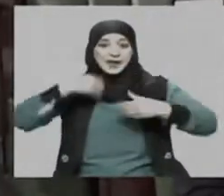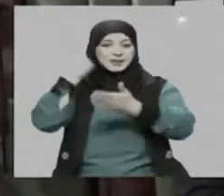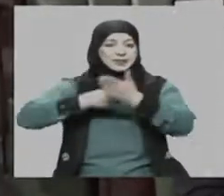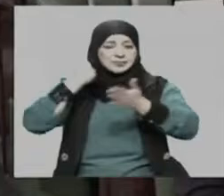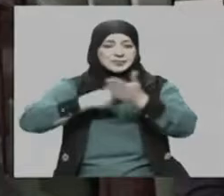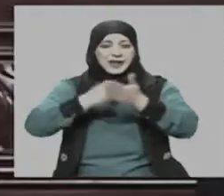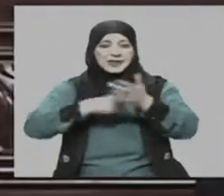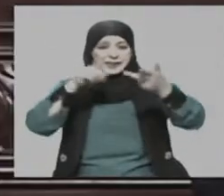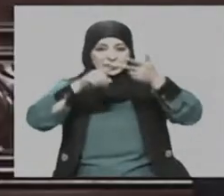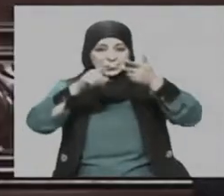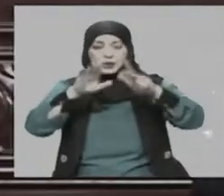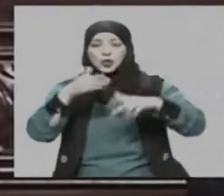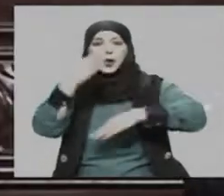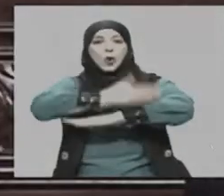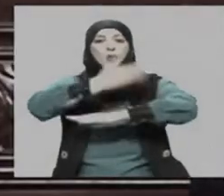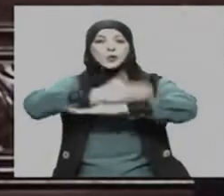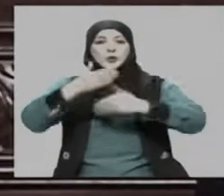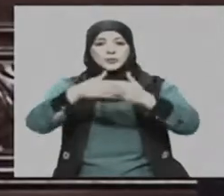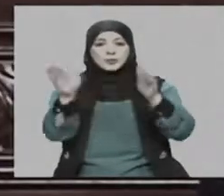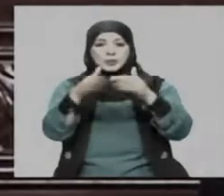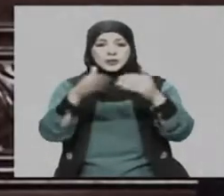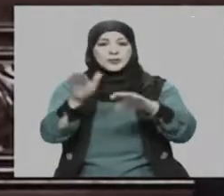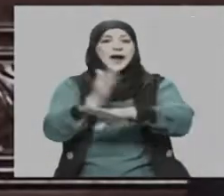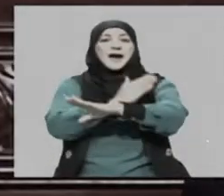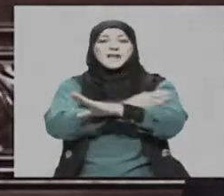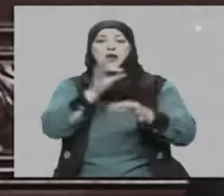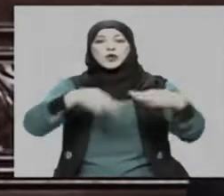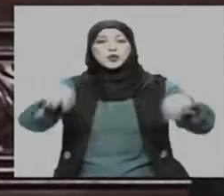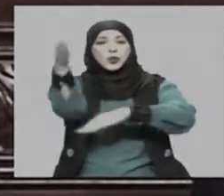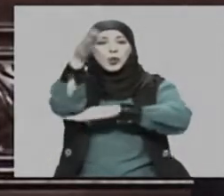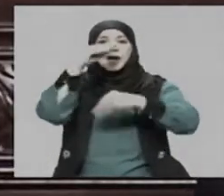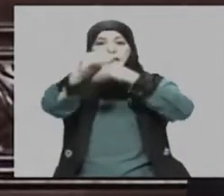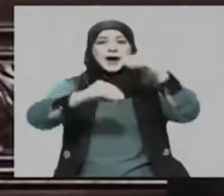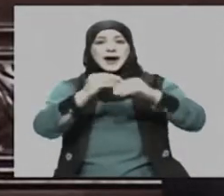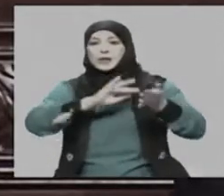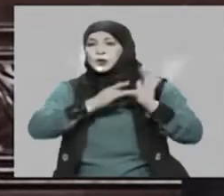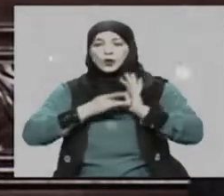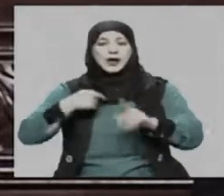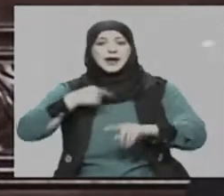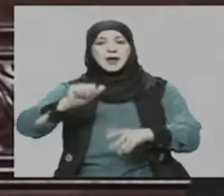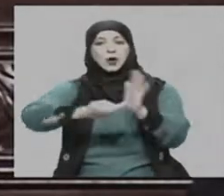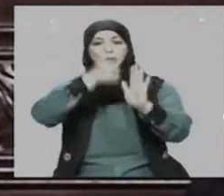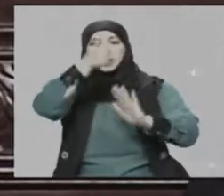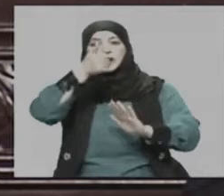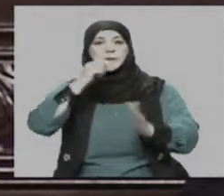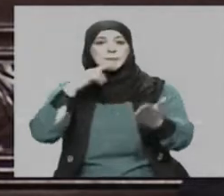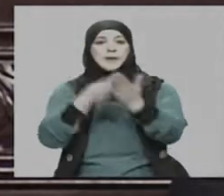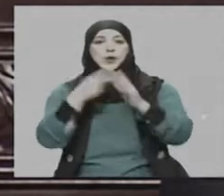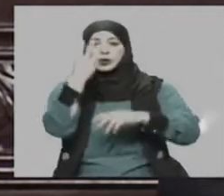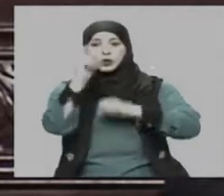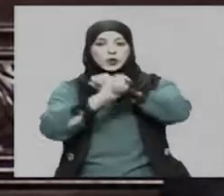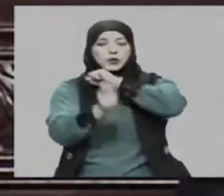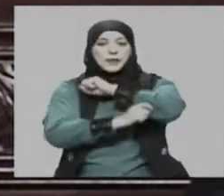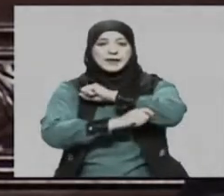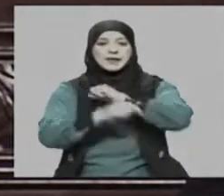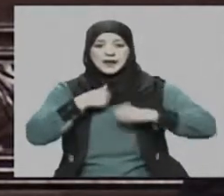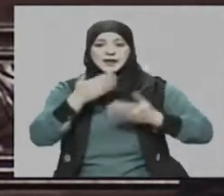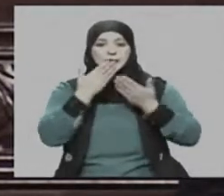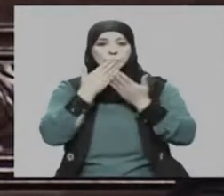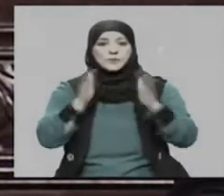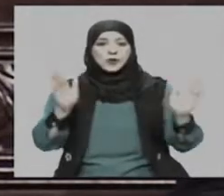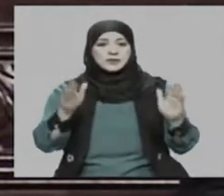هو حلين الحدود، وقبل بلدان العالم الكل خذينا موعد منذ أكثر من جمعتين، لأنه عندنا ثقة في